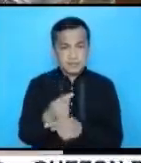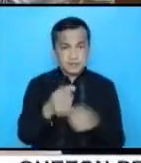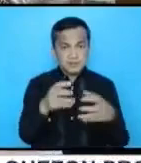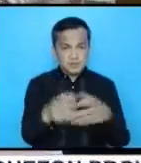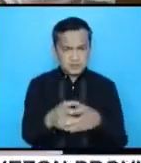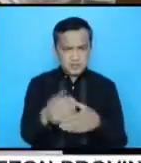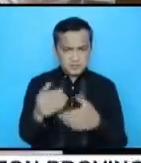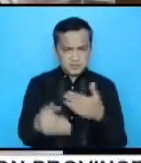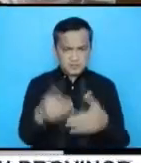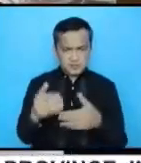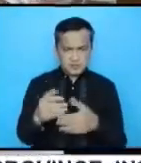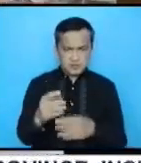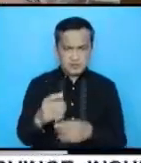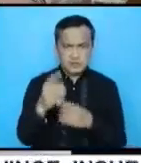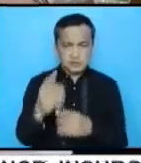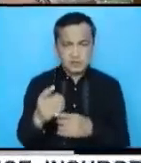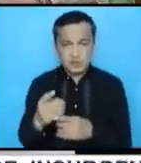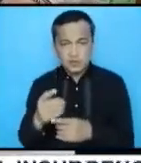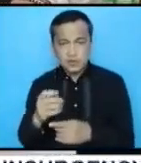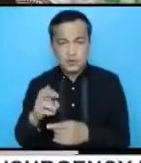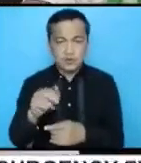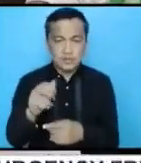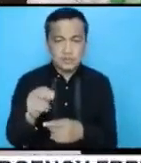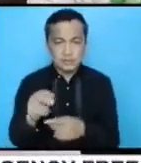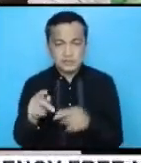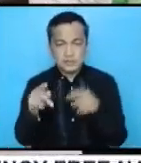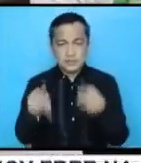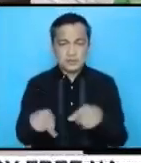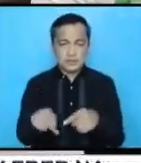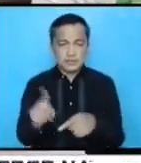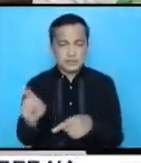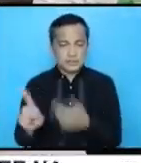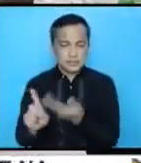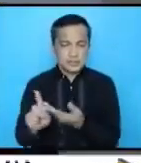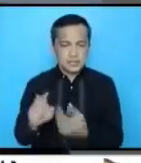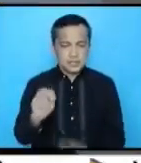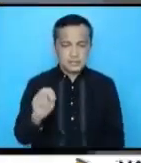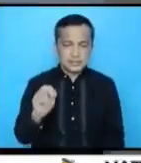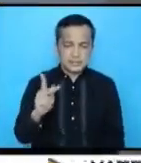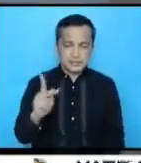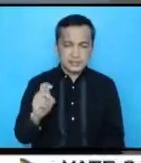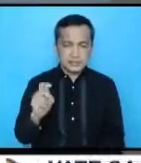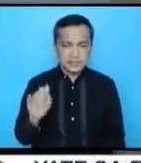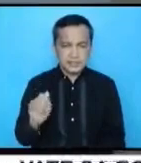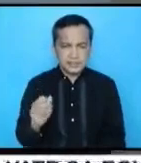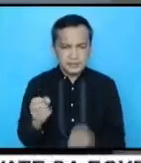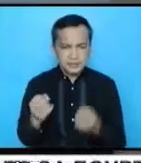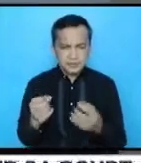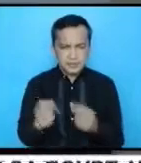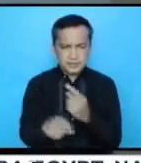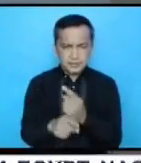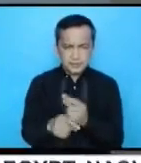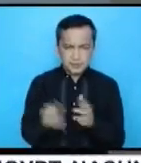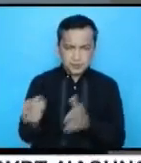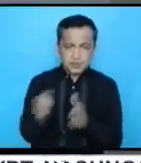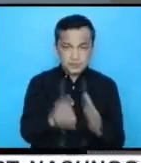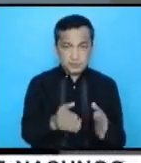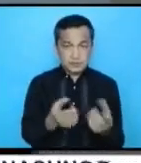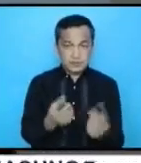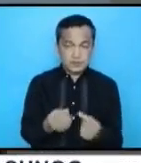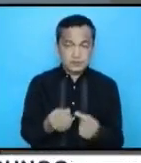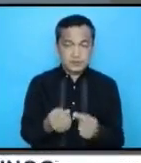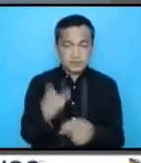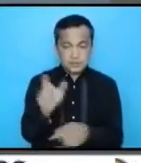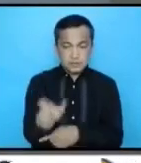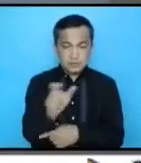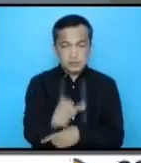sa donasyon ng organ ng tao at isa na dito ang NKTI. Marami rin tamang paraan na pwedeng gawin ng isang individual na